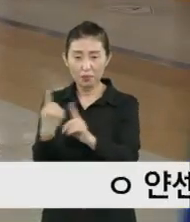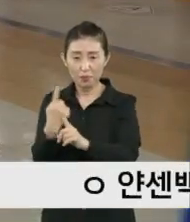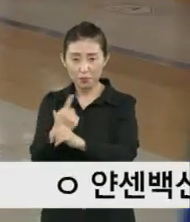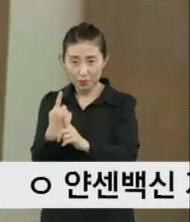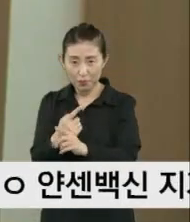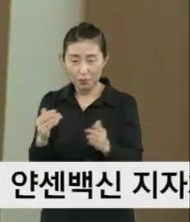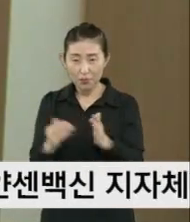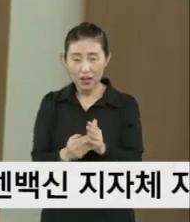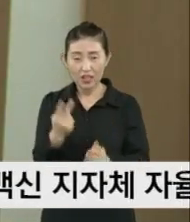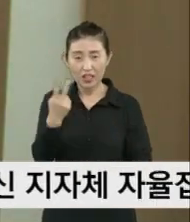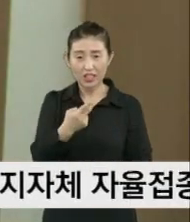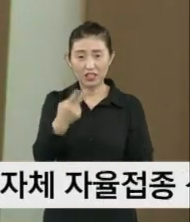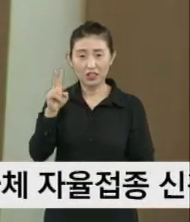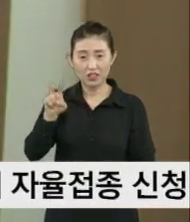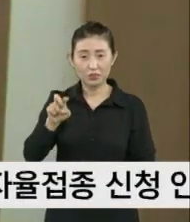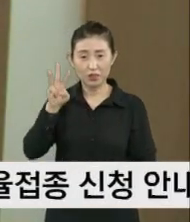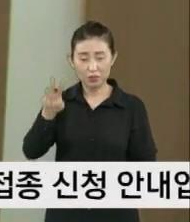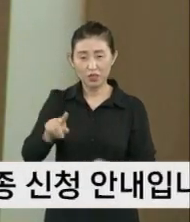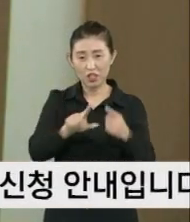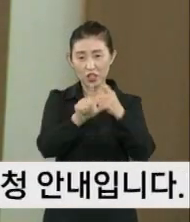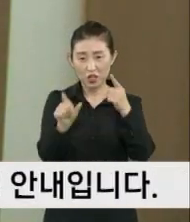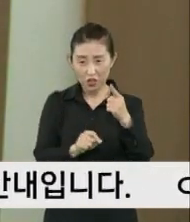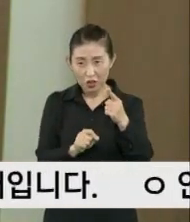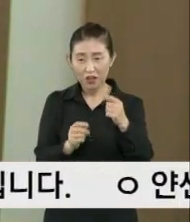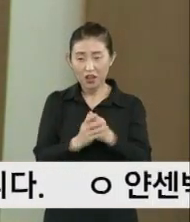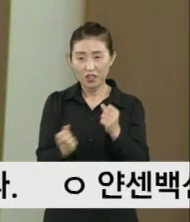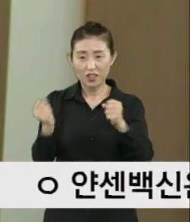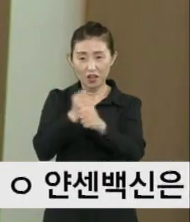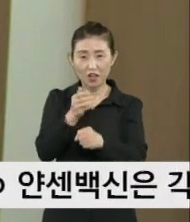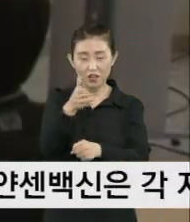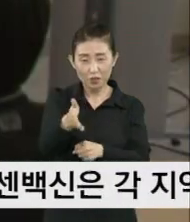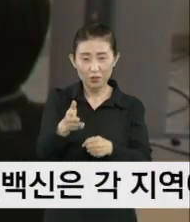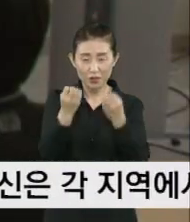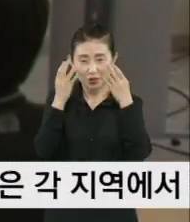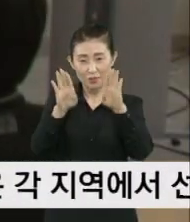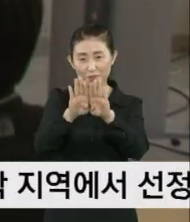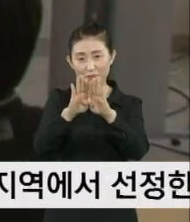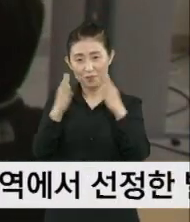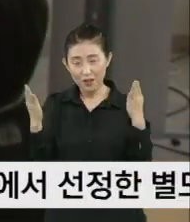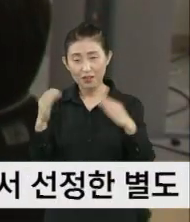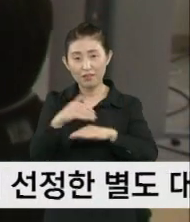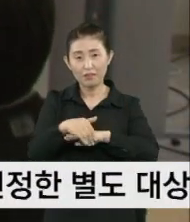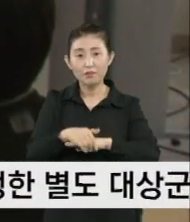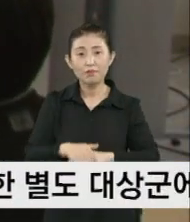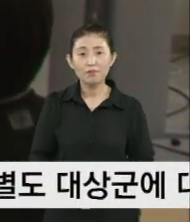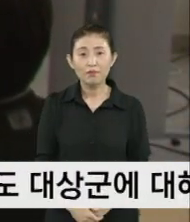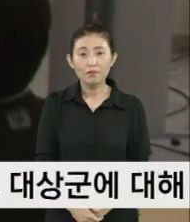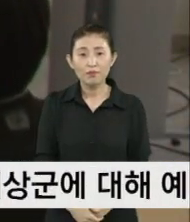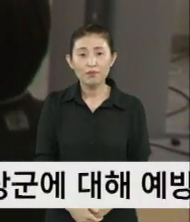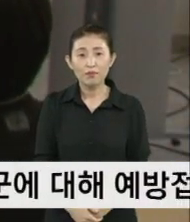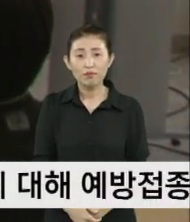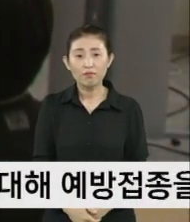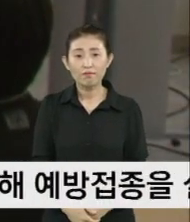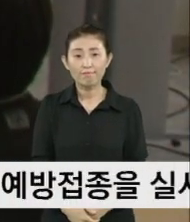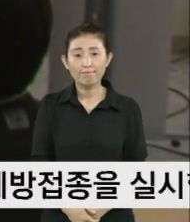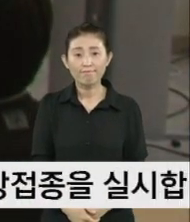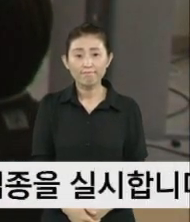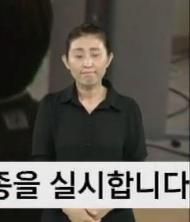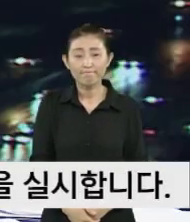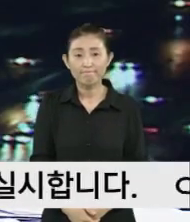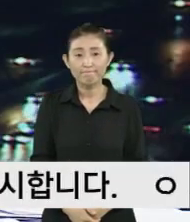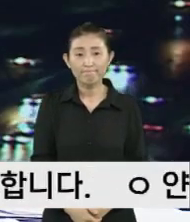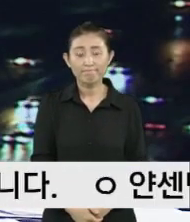오는 2023 년 1월 새로운 창업 공간의 문을 열 계획입니다 tjb 2선 아닙니다